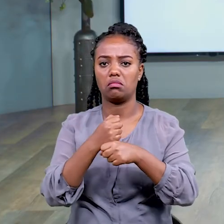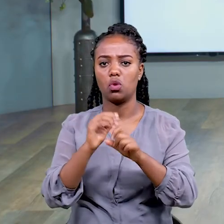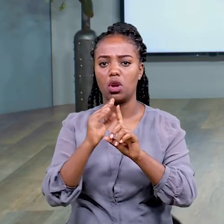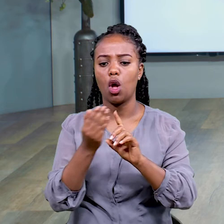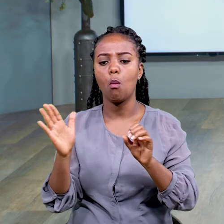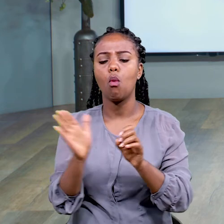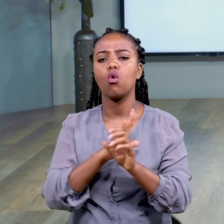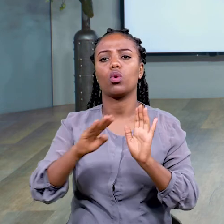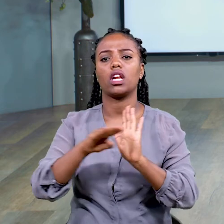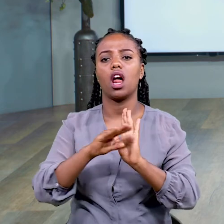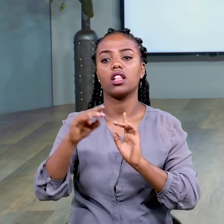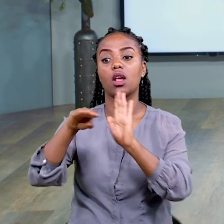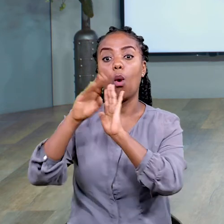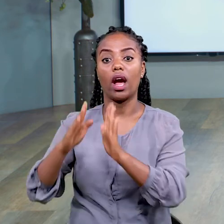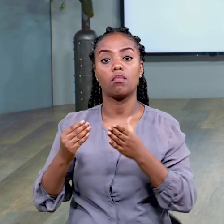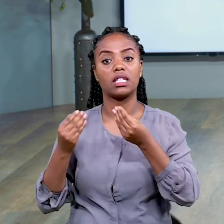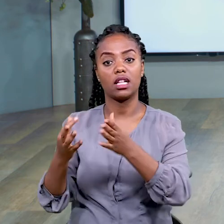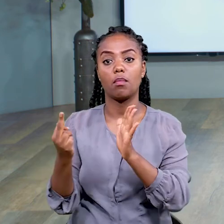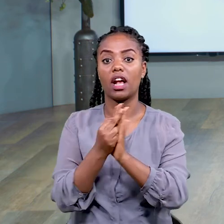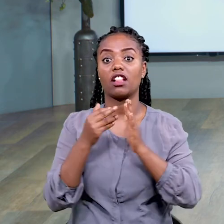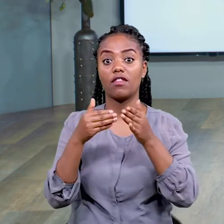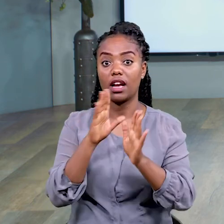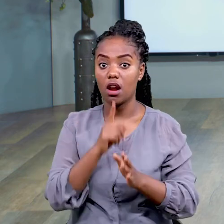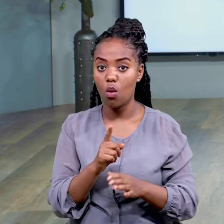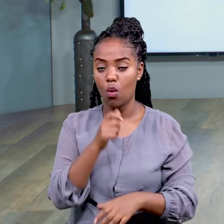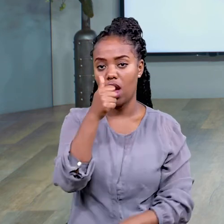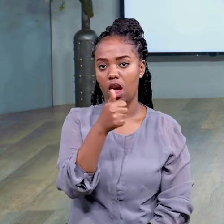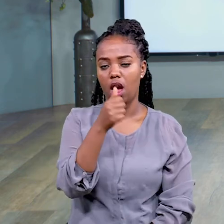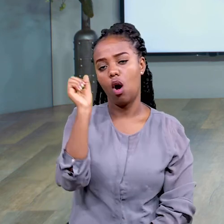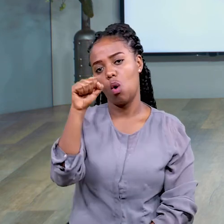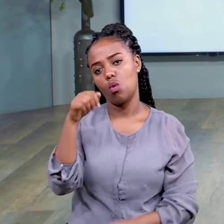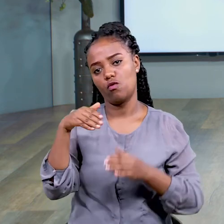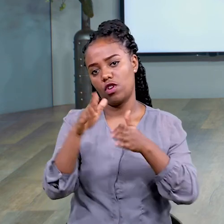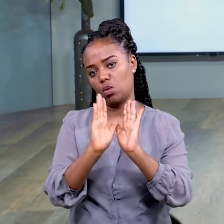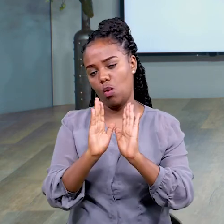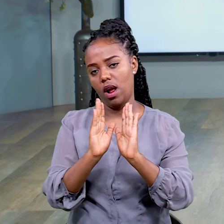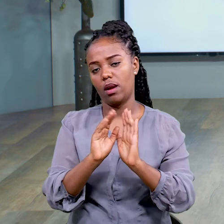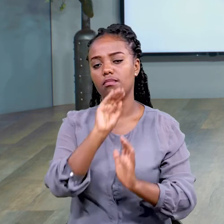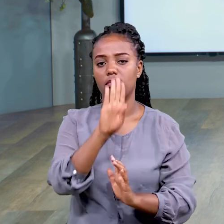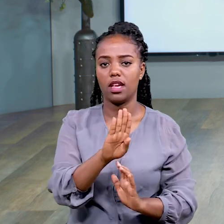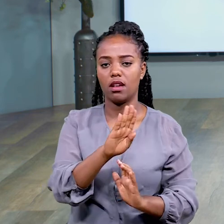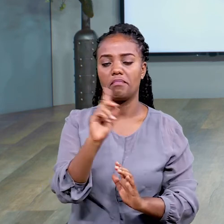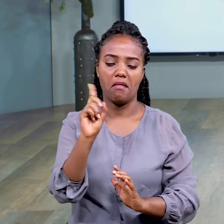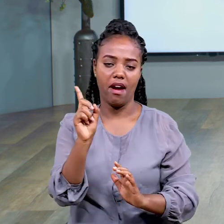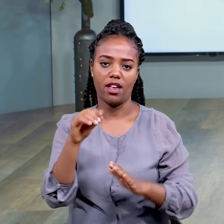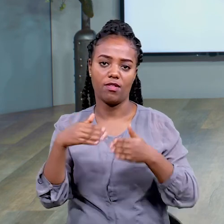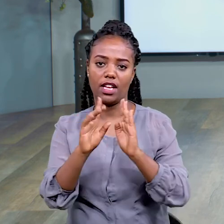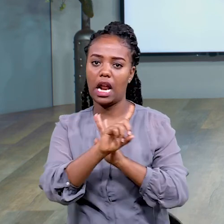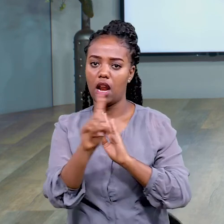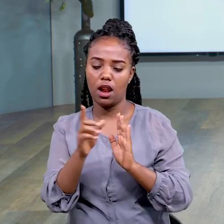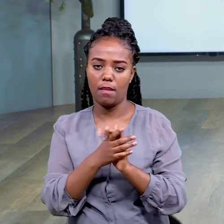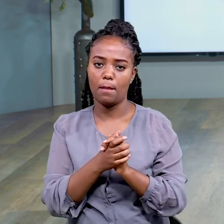ባለ መልኩ ሙሉ ውክልናን ለተወካይ መስጠት በህግ የተፈቀደ ነው? ኤ አዎ የተፈቀደ ነው። ቢ